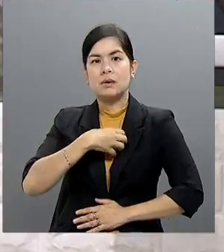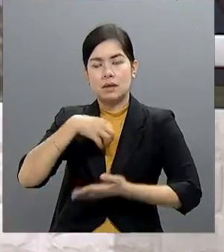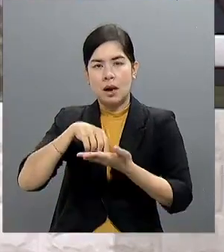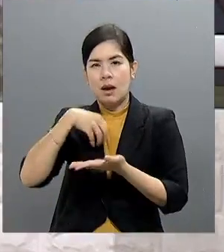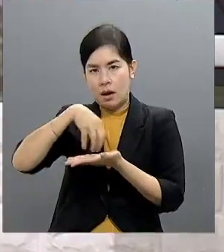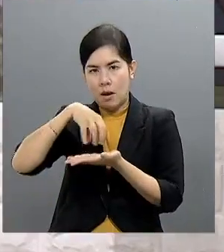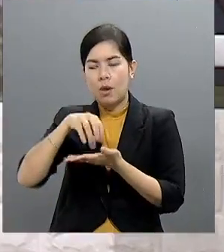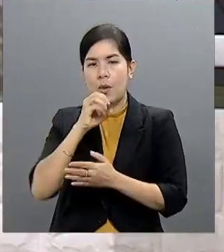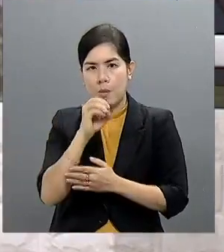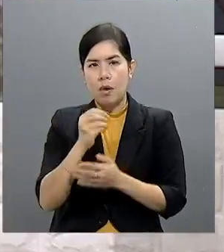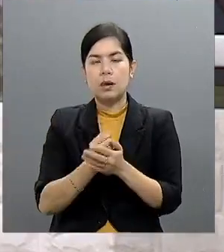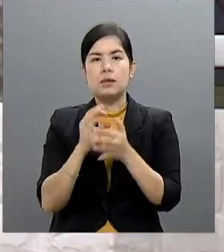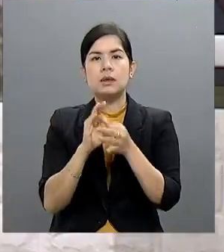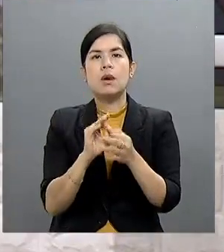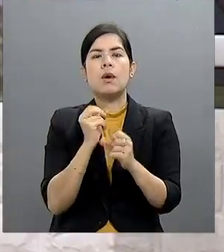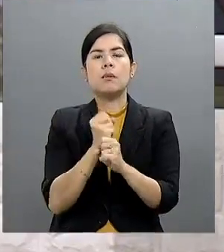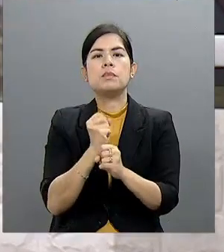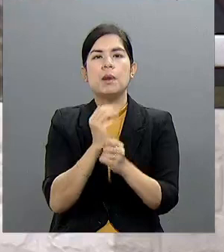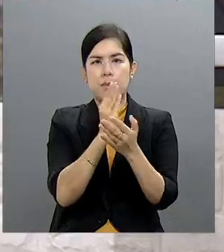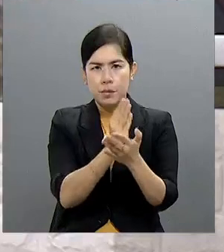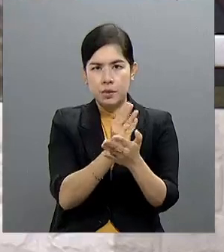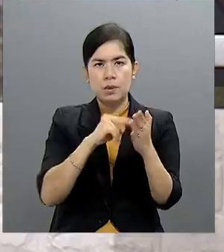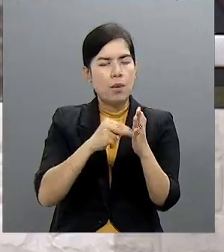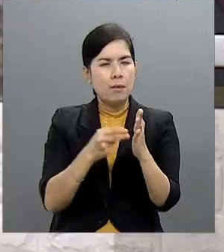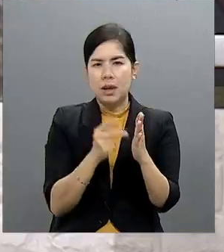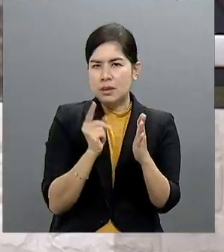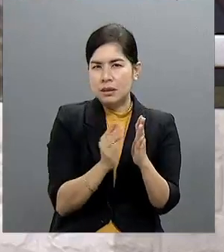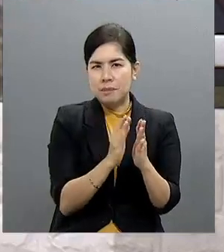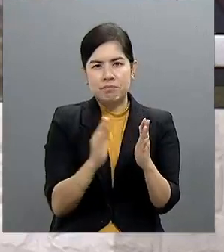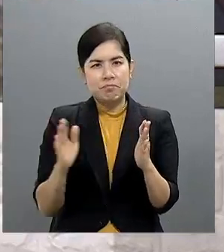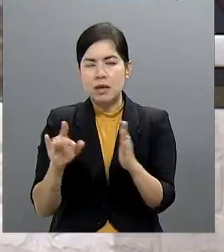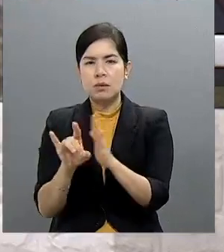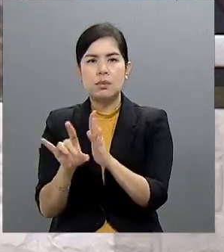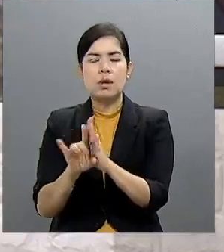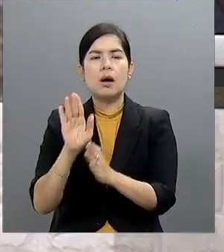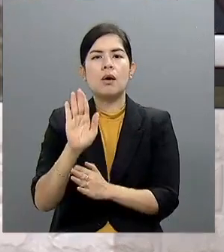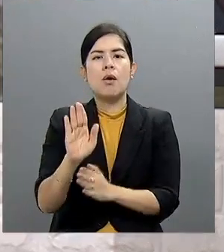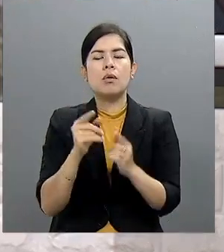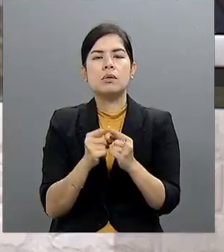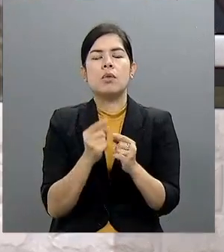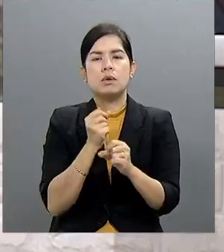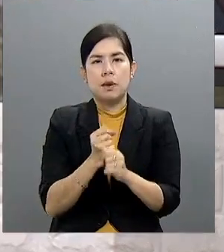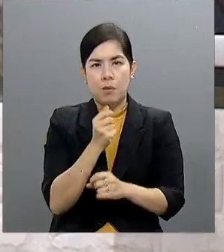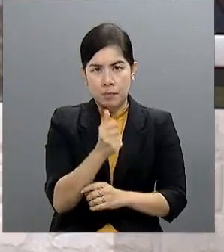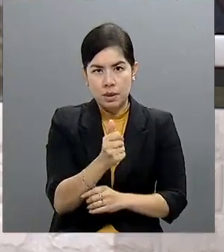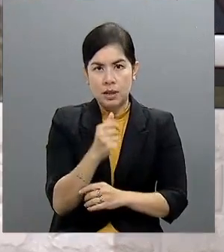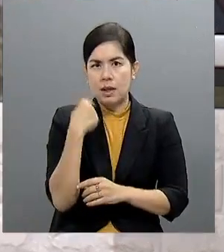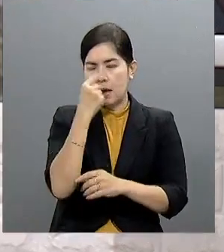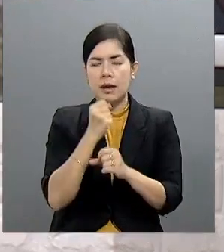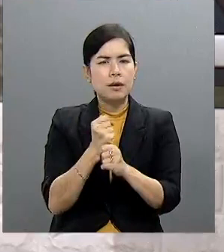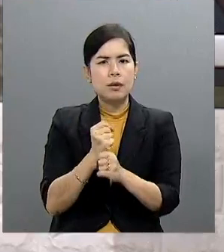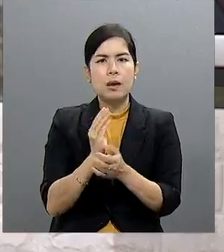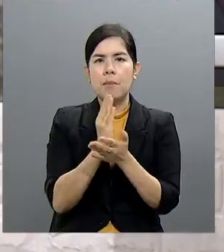นี่ยค่ะเป็นเพียงแค่ปลายทางของการทำความดีเท่านั้นนะคะเพราะว่า ใครๆก็ทำบุญได้โจรก็ทำ